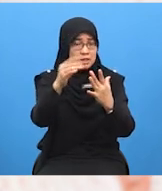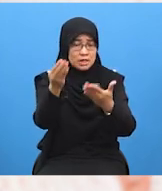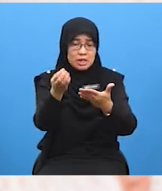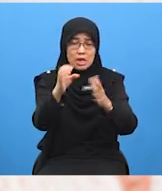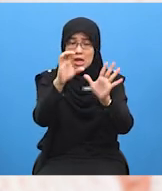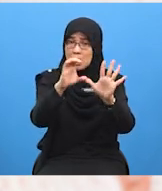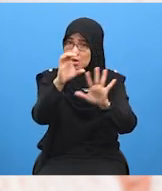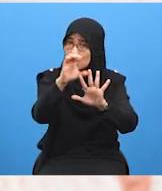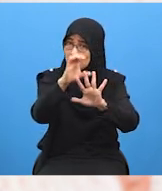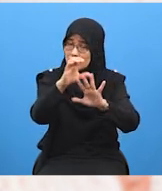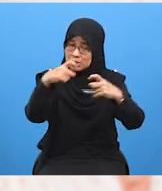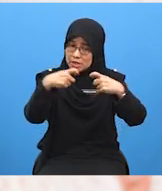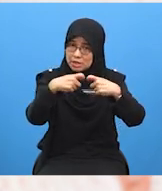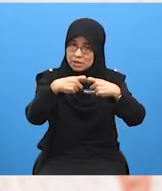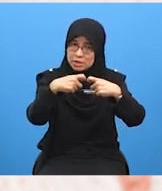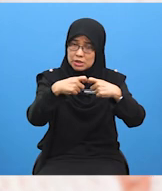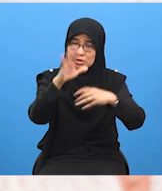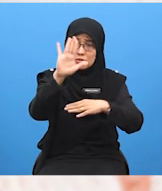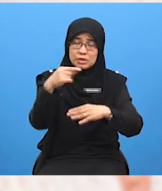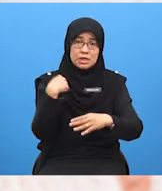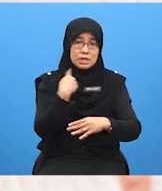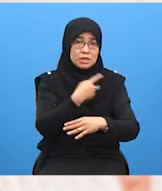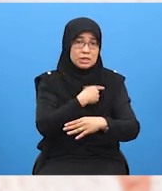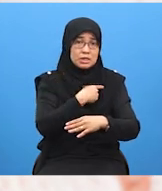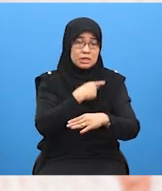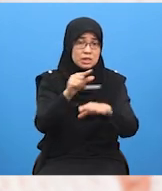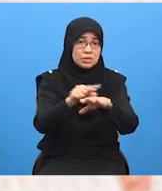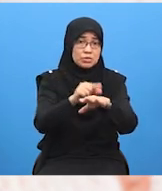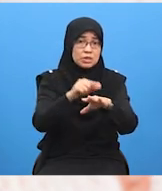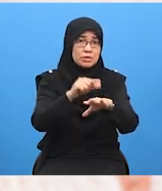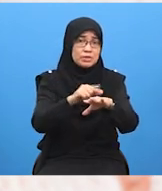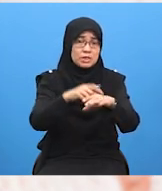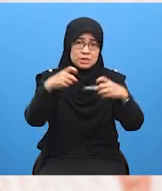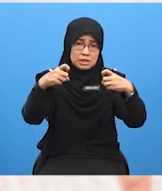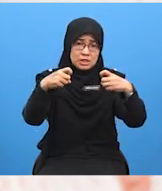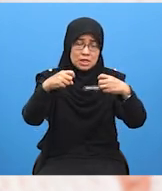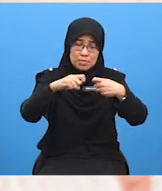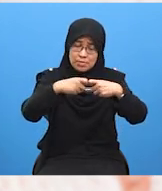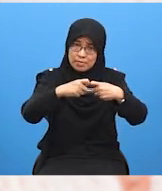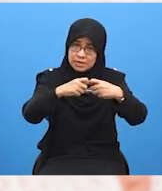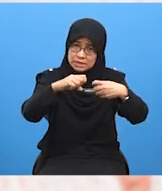digunakan semasa kerja pemasangan litar sebenar.